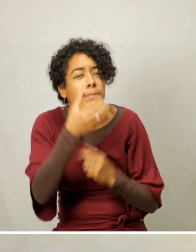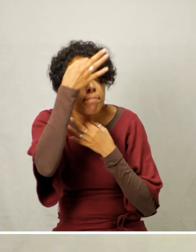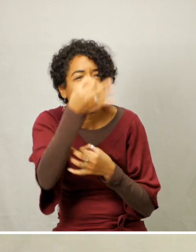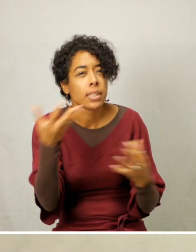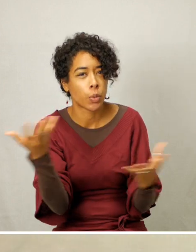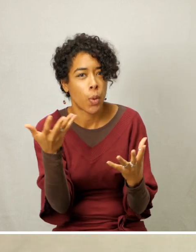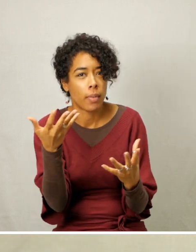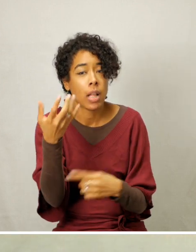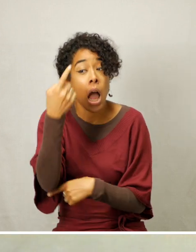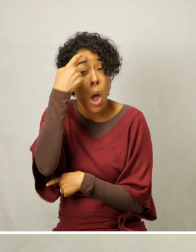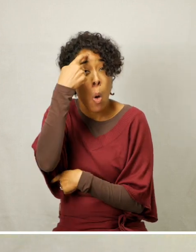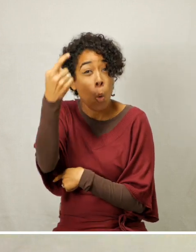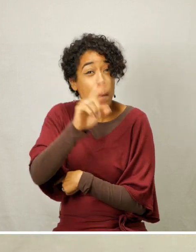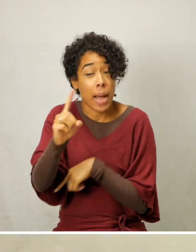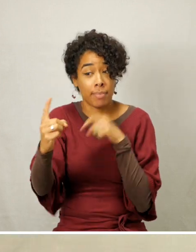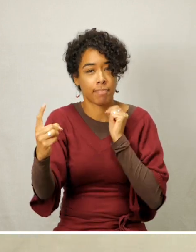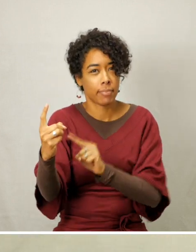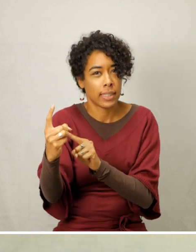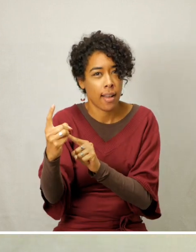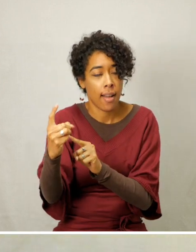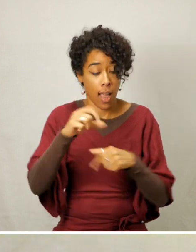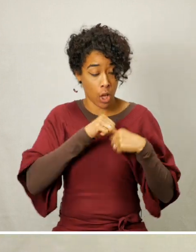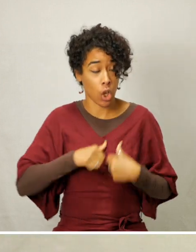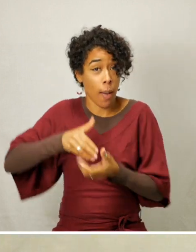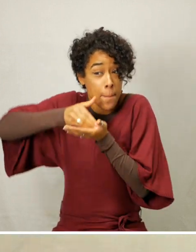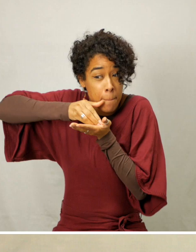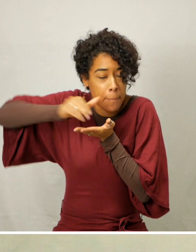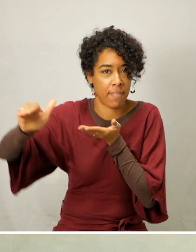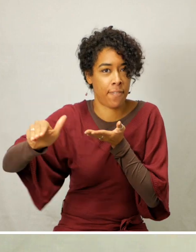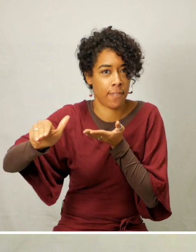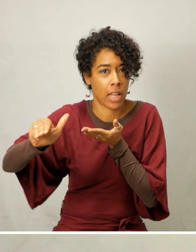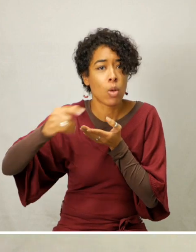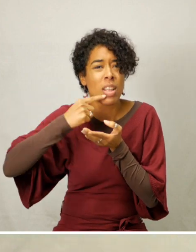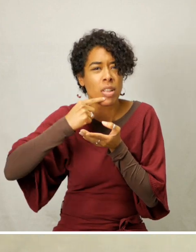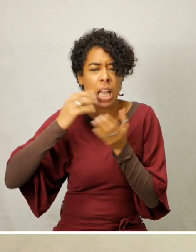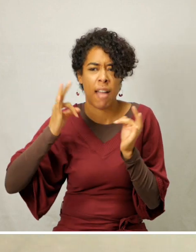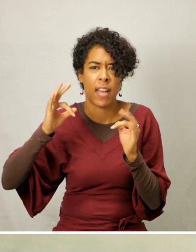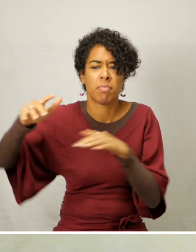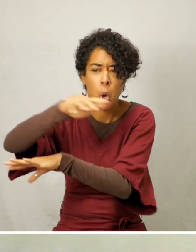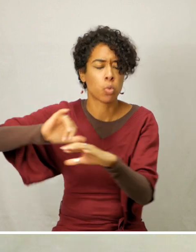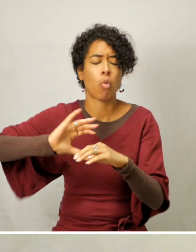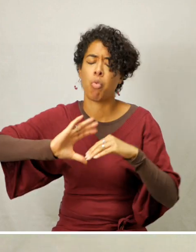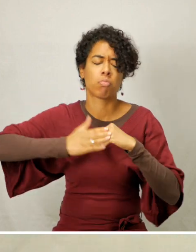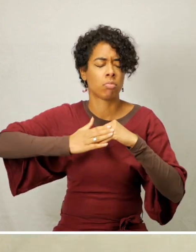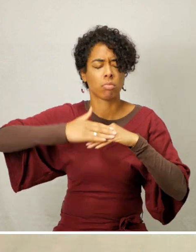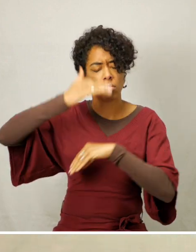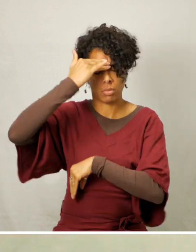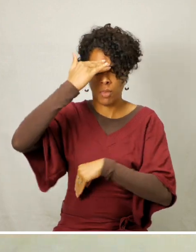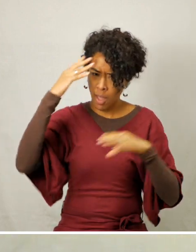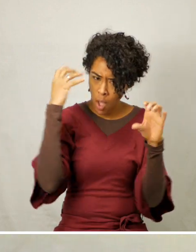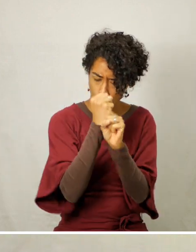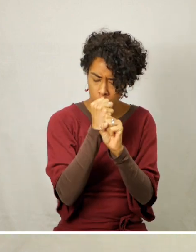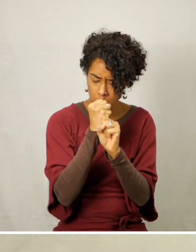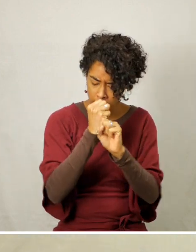dire l'incrédulité, sera bannie de vos cœurs et vous serez hermétiques aux choses qui se passent autour de vous. Vous resterez concentrés